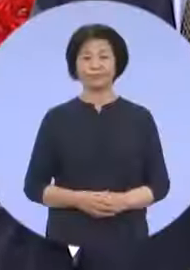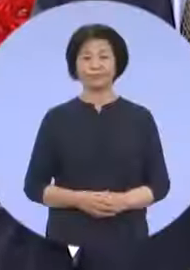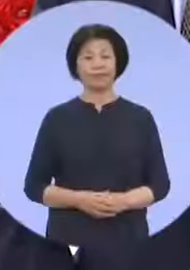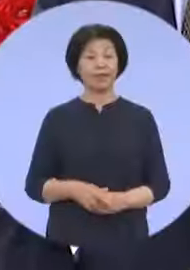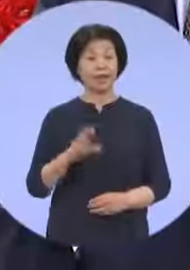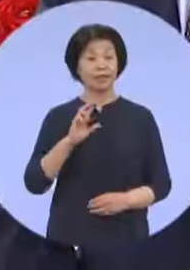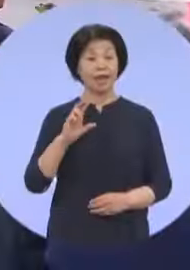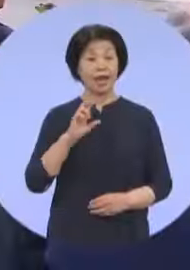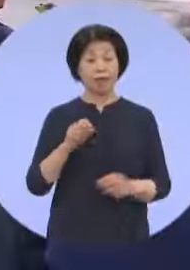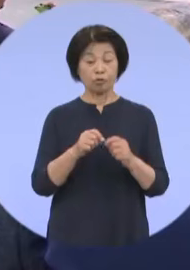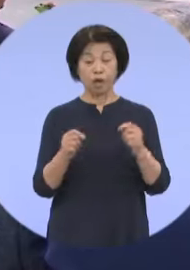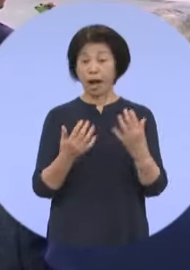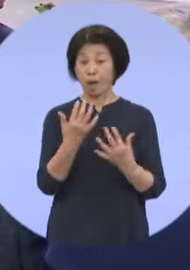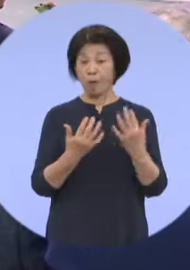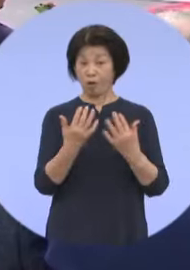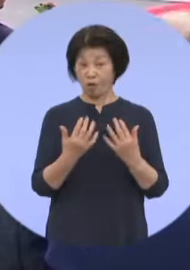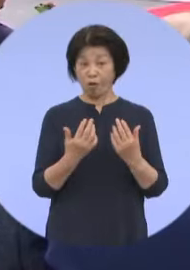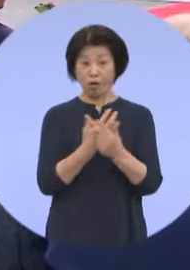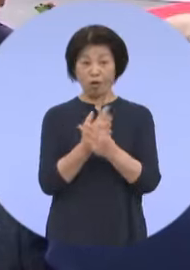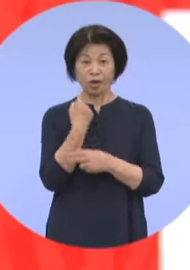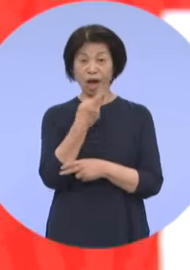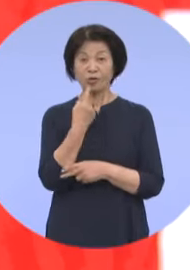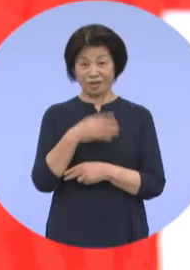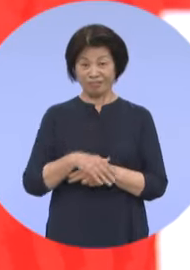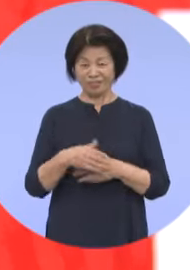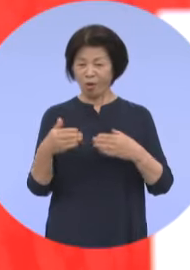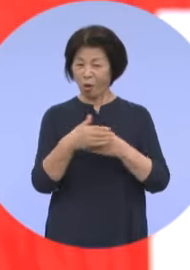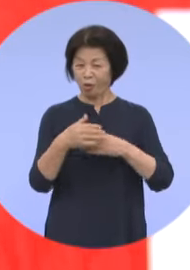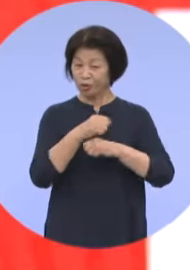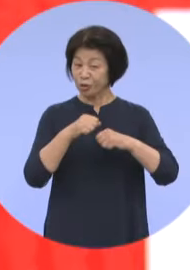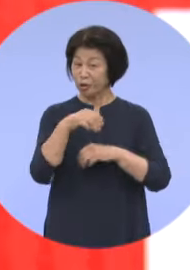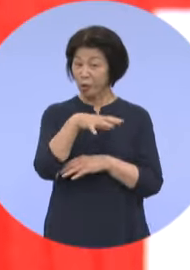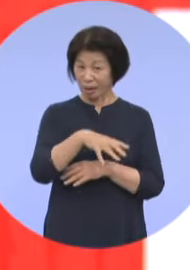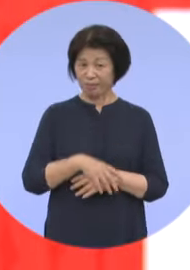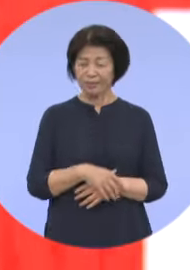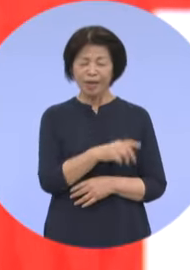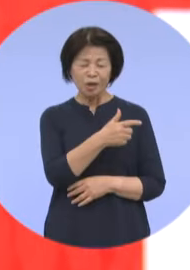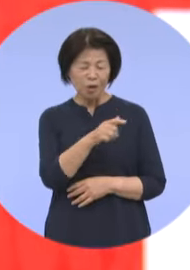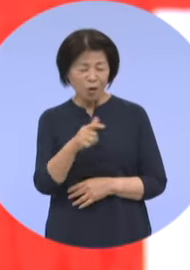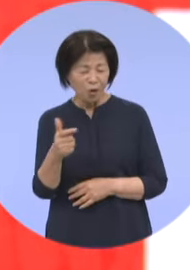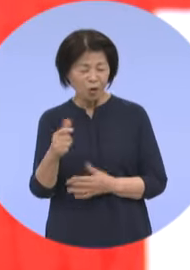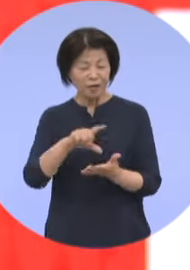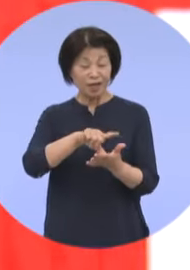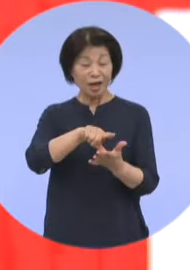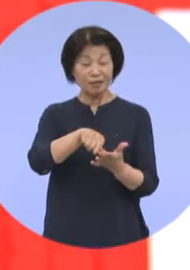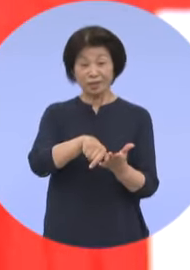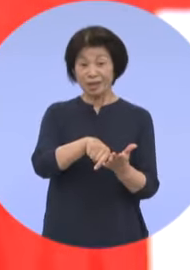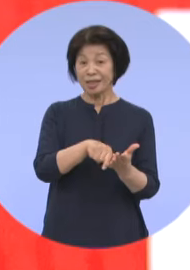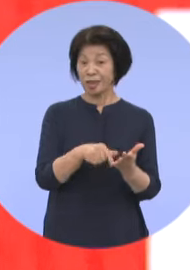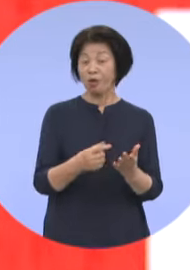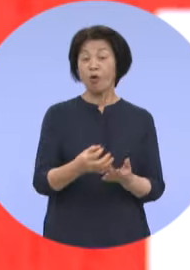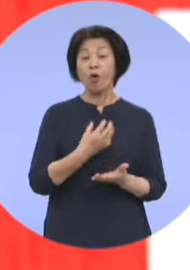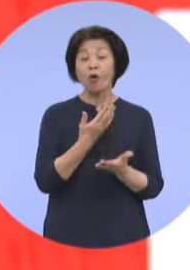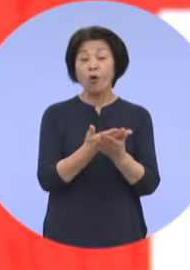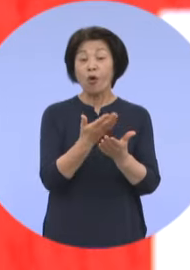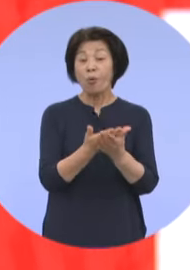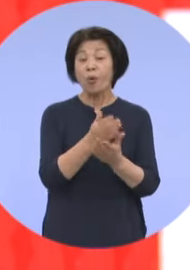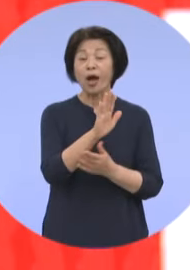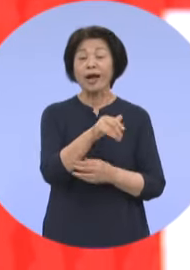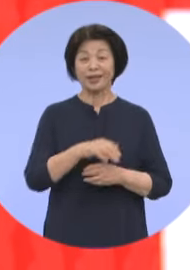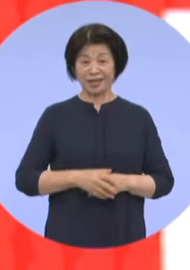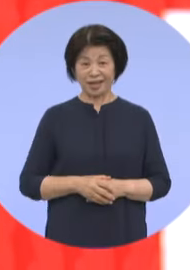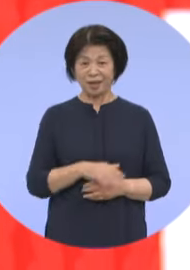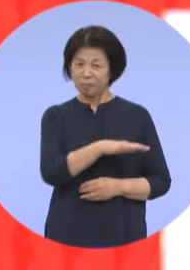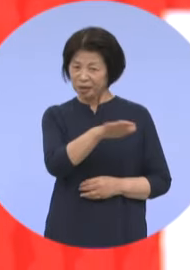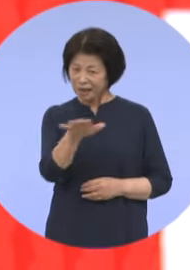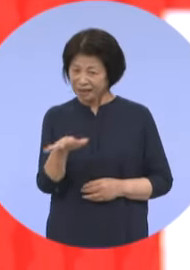。 JR 長森駅北口交通広場がこういういろんな声を地域からも寄せていただいたおかげで、岐阜市議会の皆